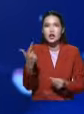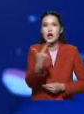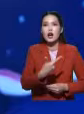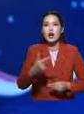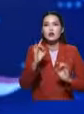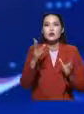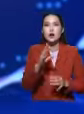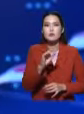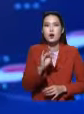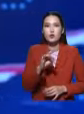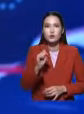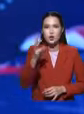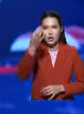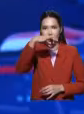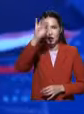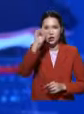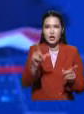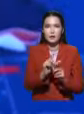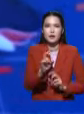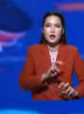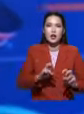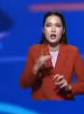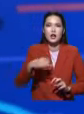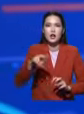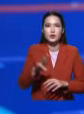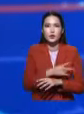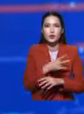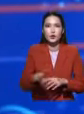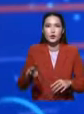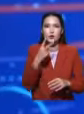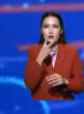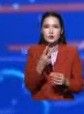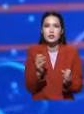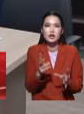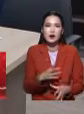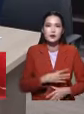Базар Күлнәдірқызы полицейлермен бірге рейдке шығып, түнгі көбіліктердің тірлігін көрді.